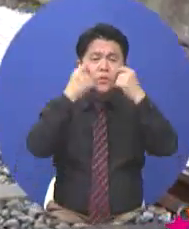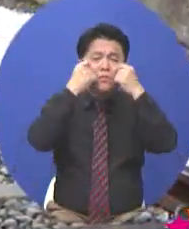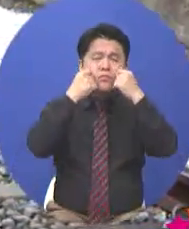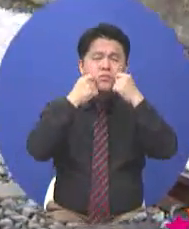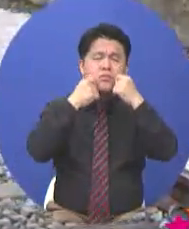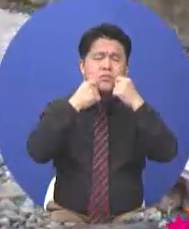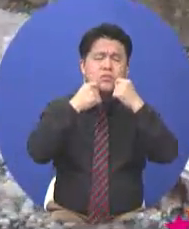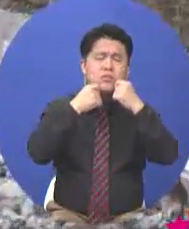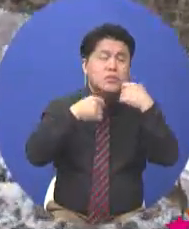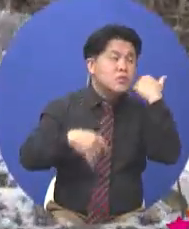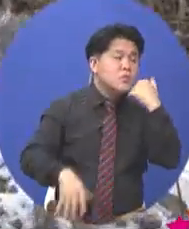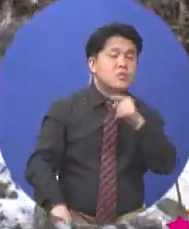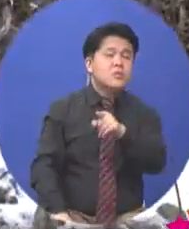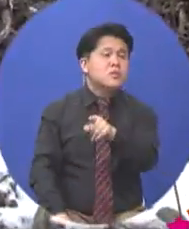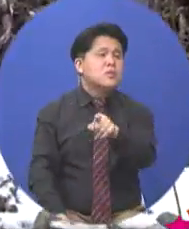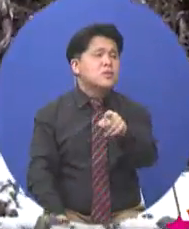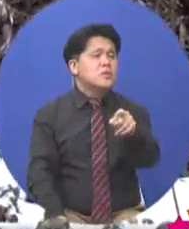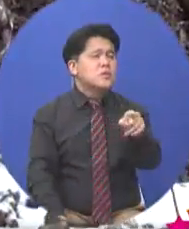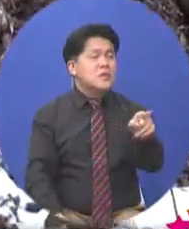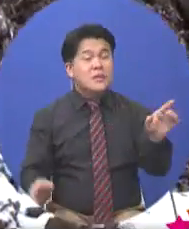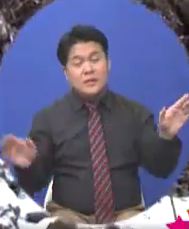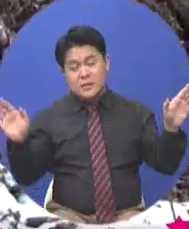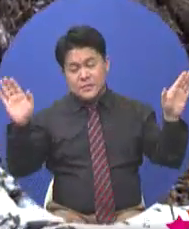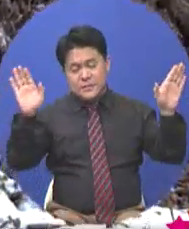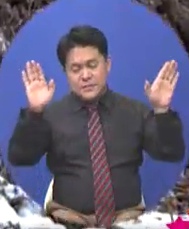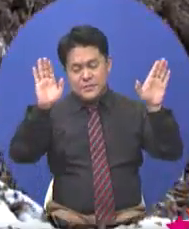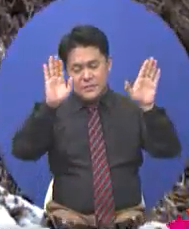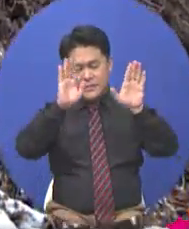누가 울어